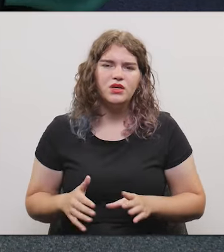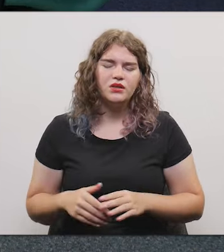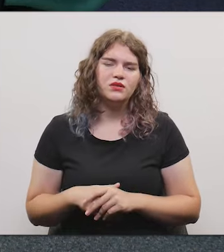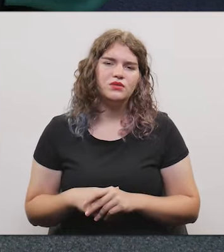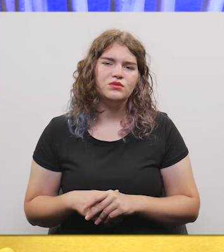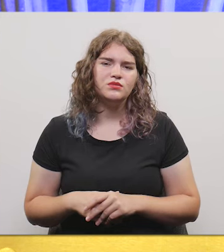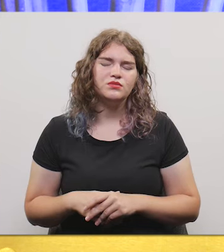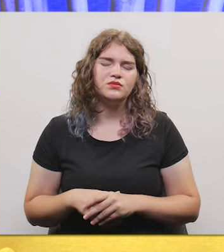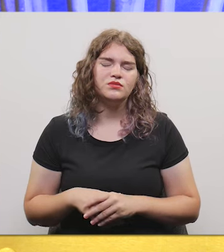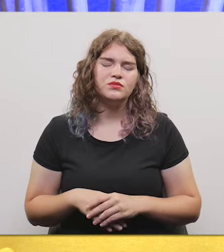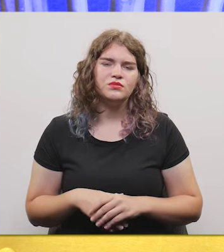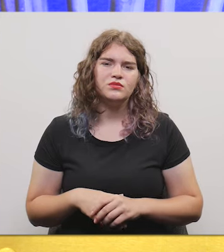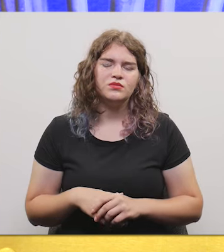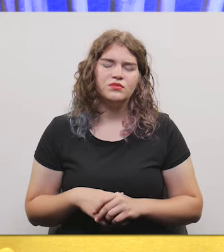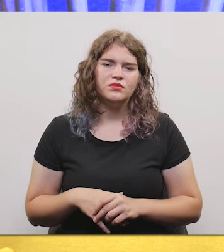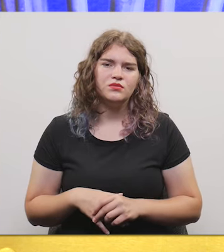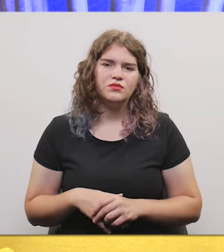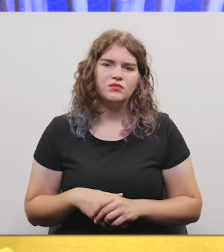unei biserici.